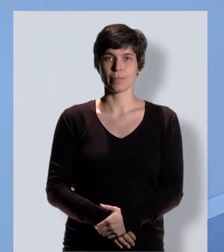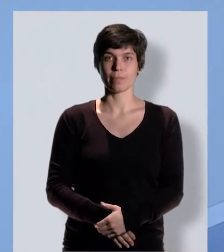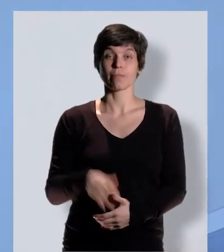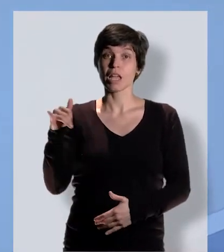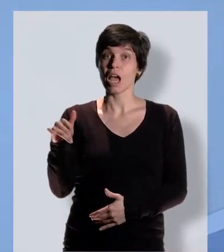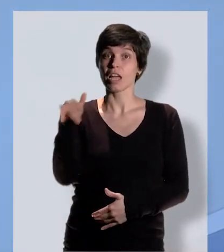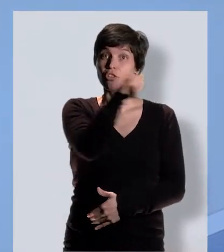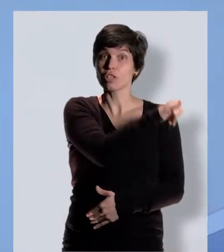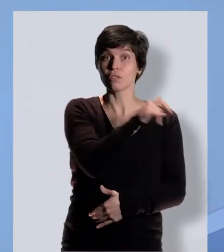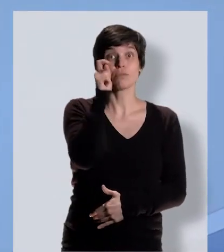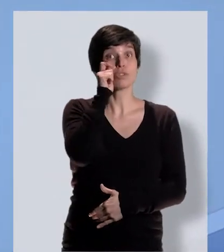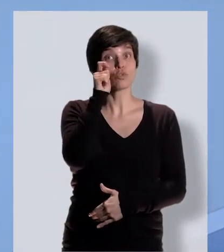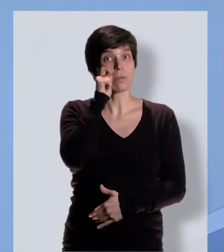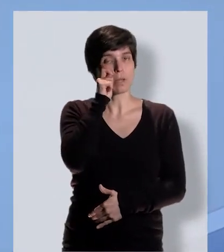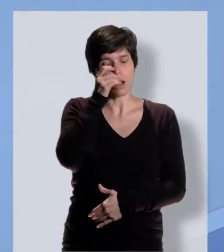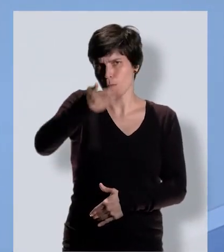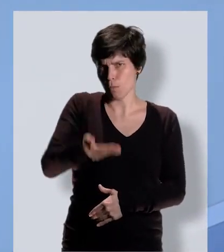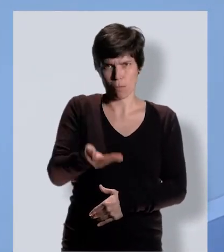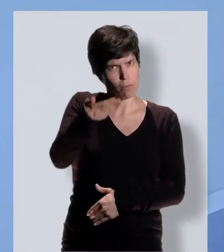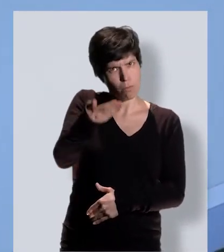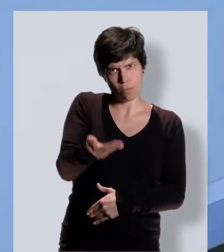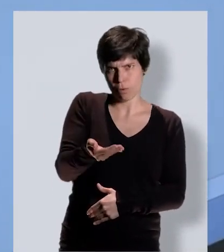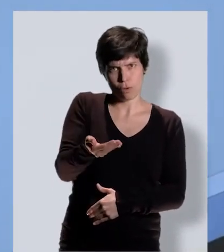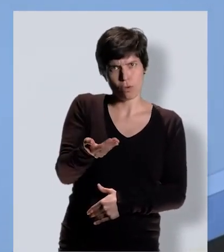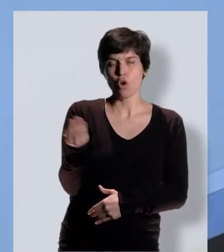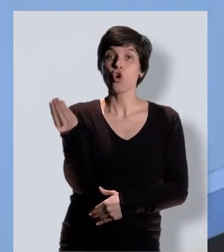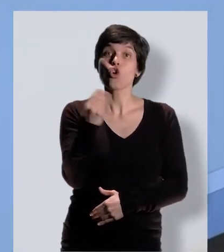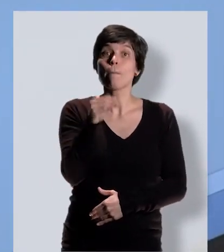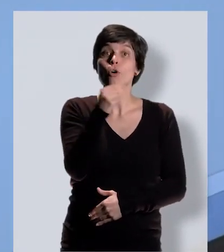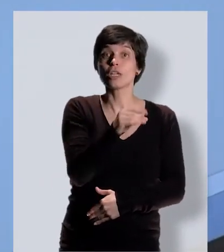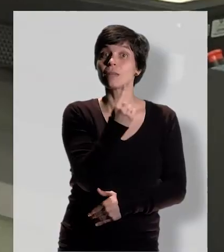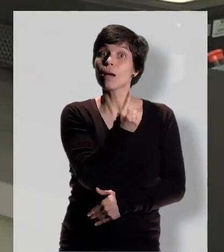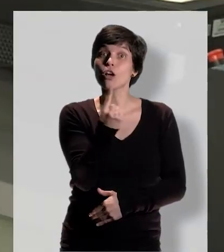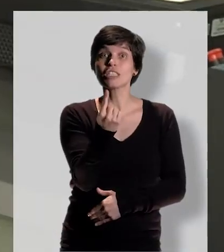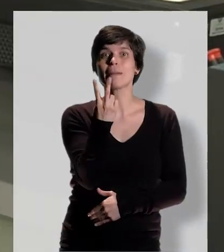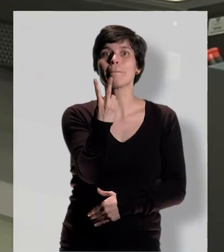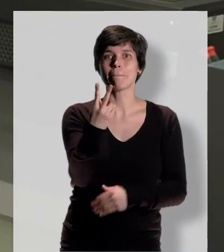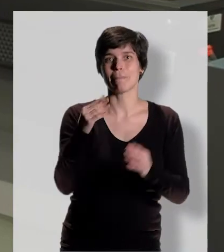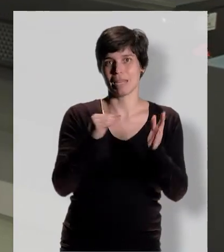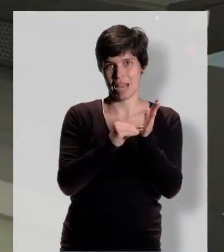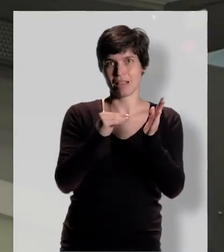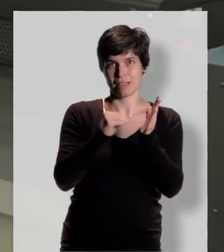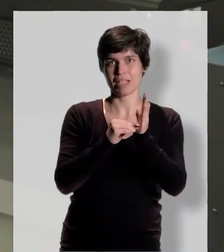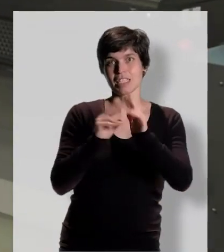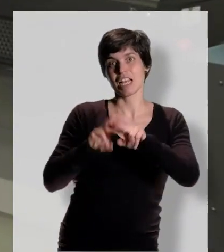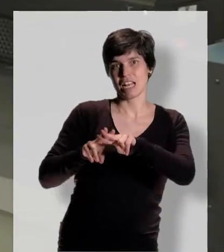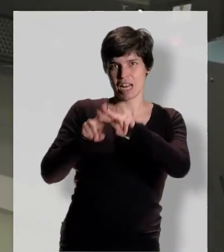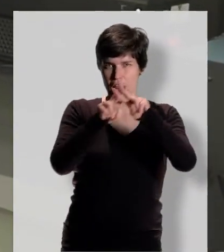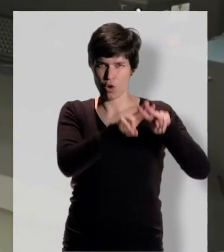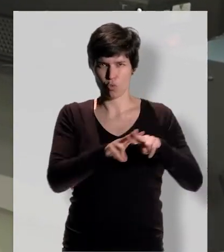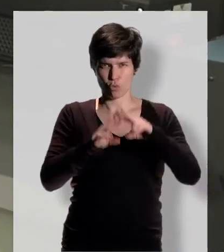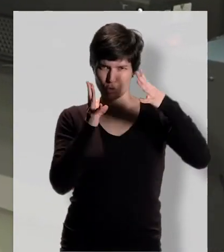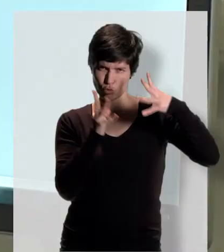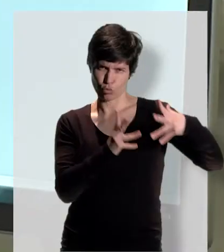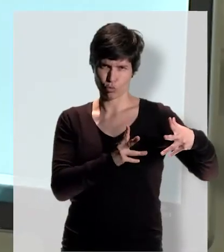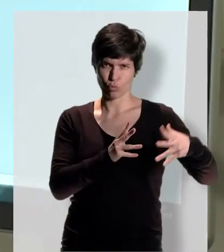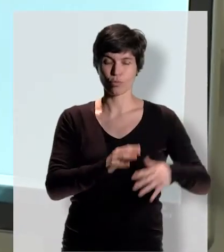Aeronautikan ikuskapena ere oso garrantzitsua da. Konponente bakoitza 2 aldiz neurtzen da.